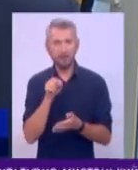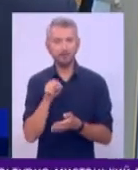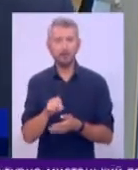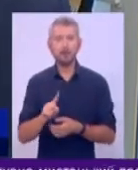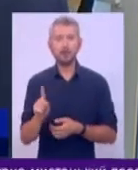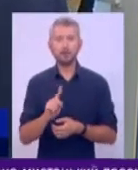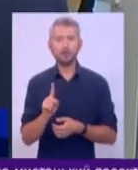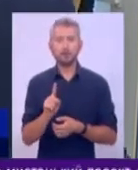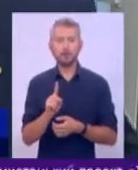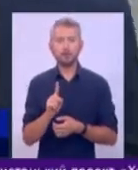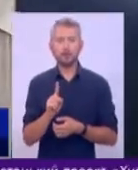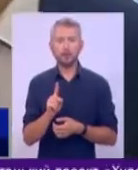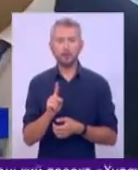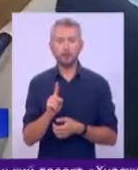які